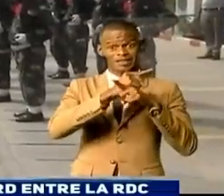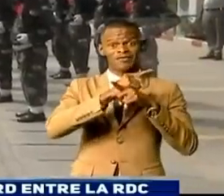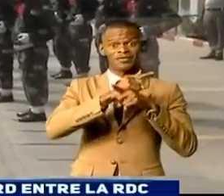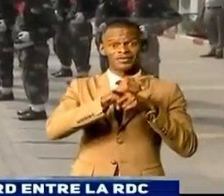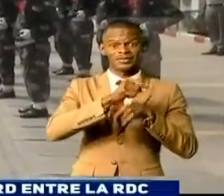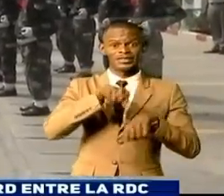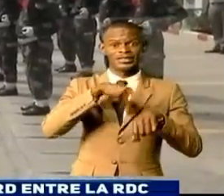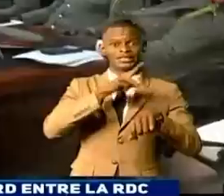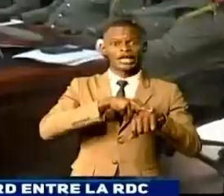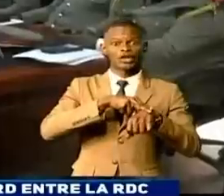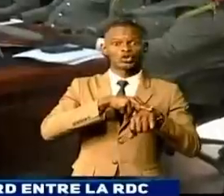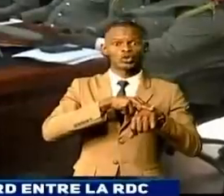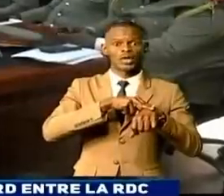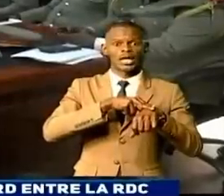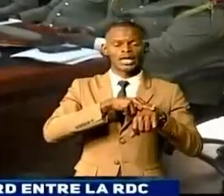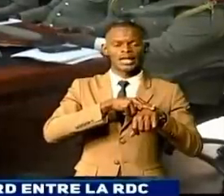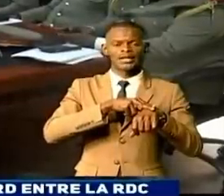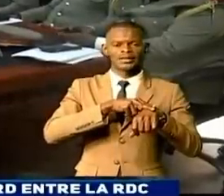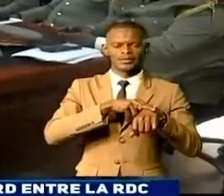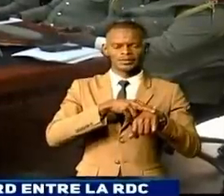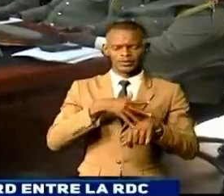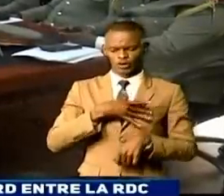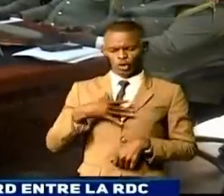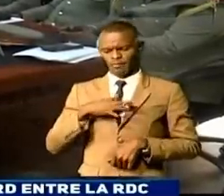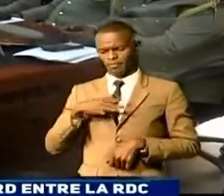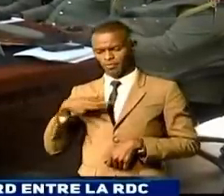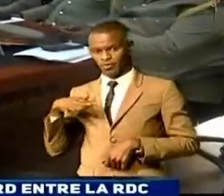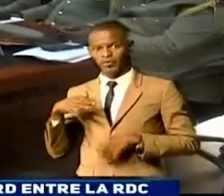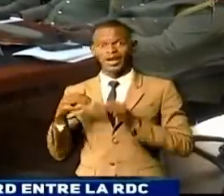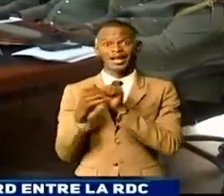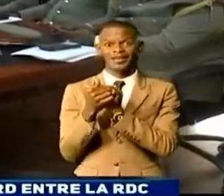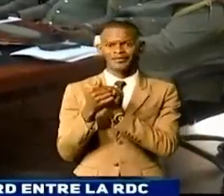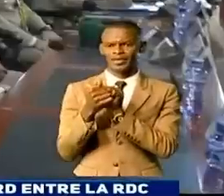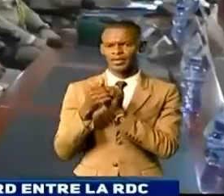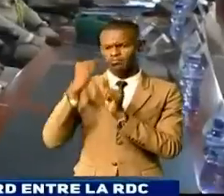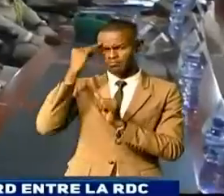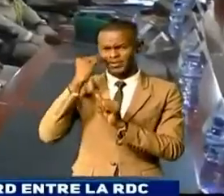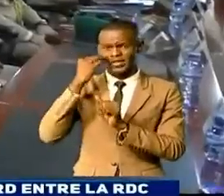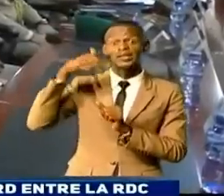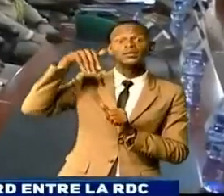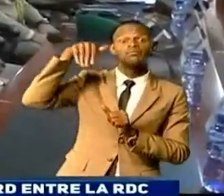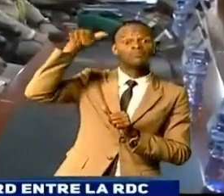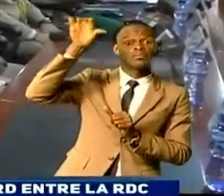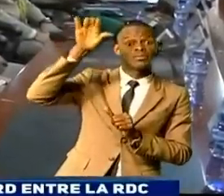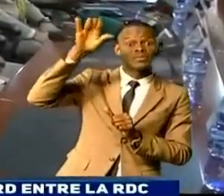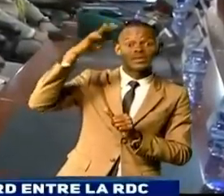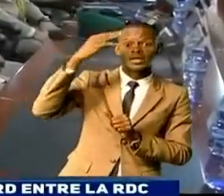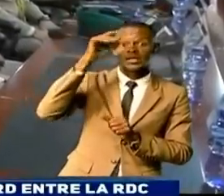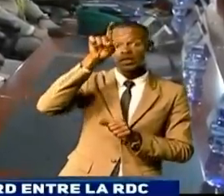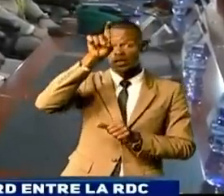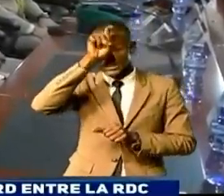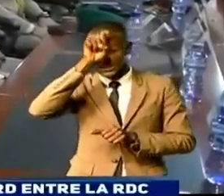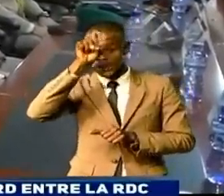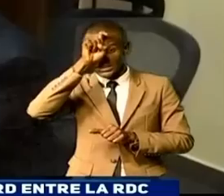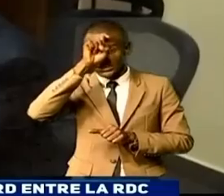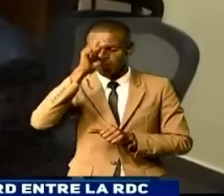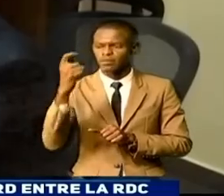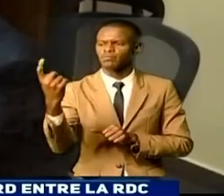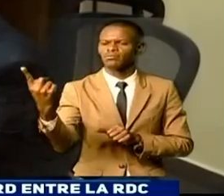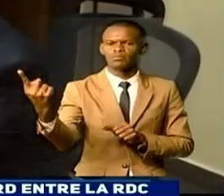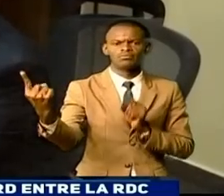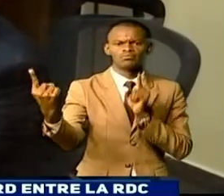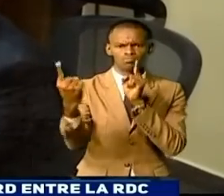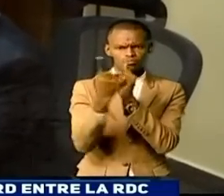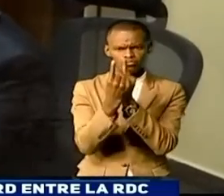son homologue de la République arabe d'Égypte ont procédé à la signature du protocole des coopérations militaires entre les deux